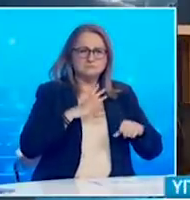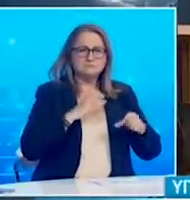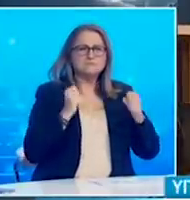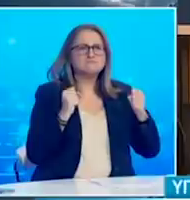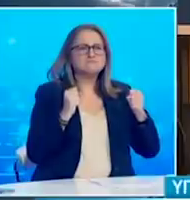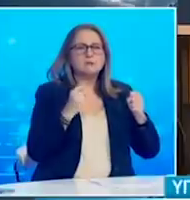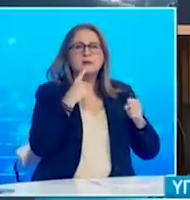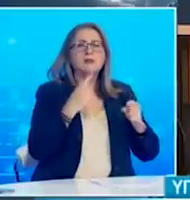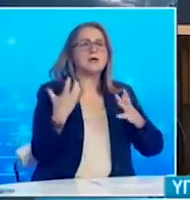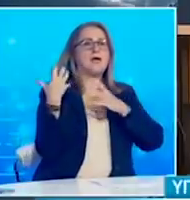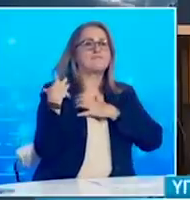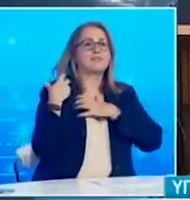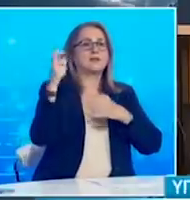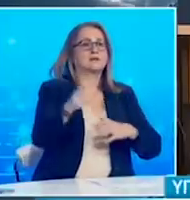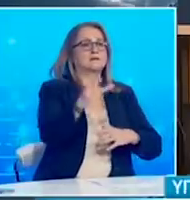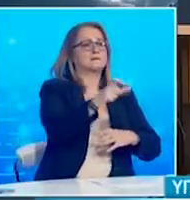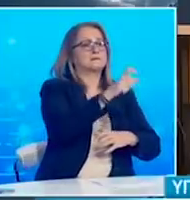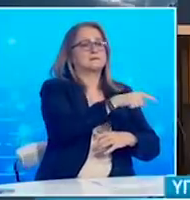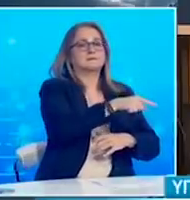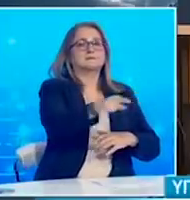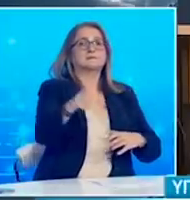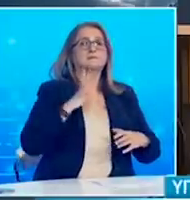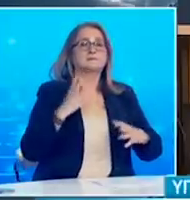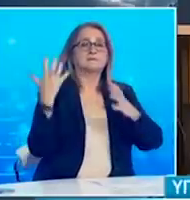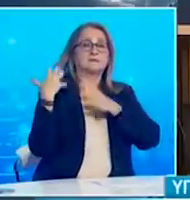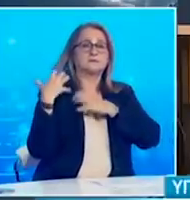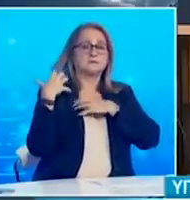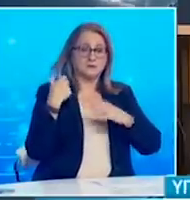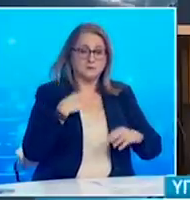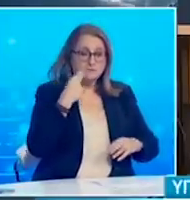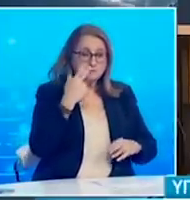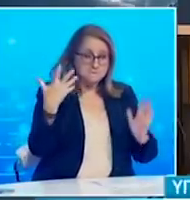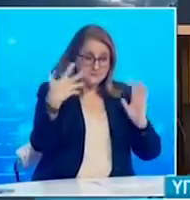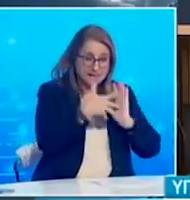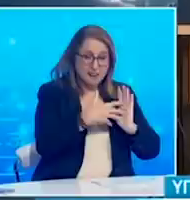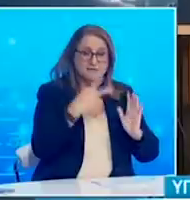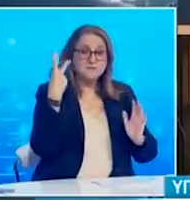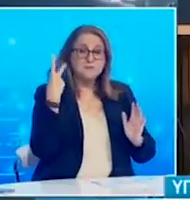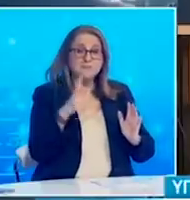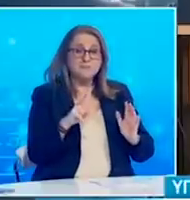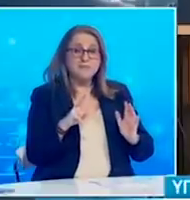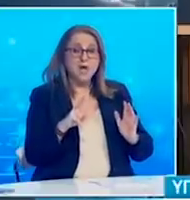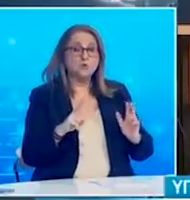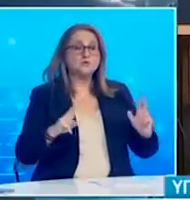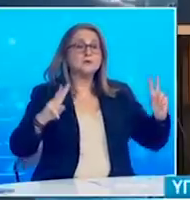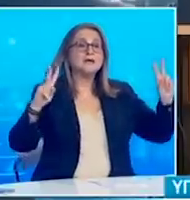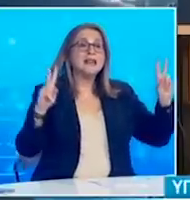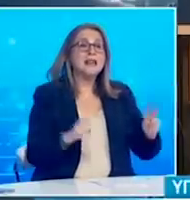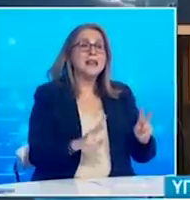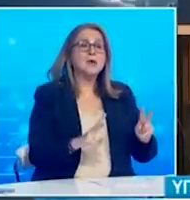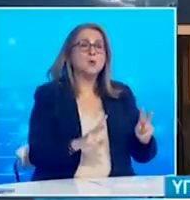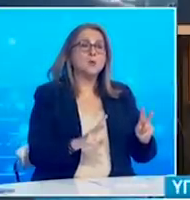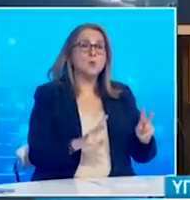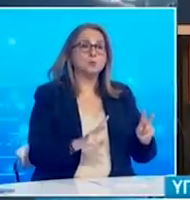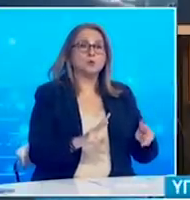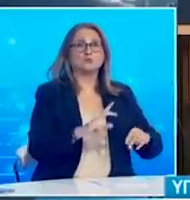ευθύνη. Βλέπουν σύμφωνα με στοιχεία του Υπουργείου Εσωτερικών 5.200 λιγότερους υγειονομικούς